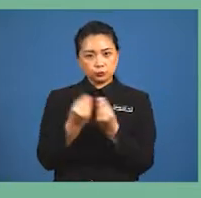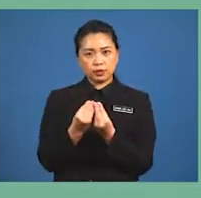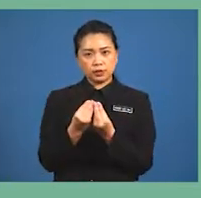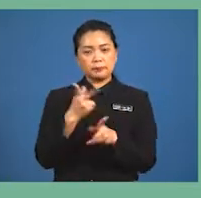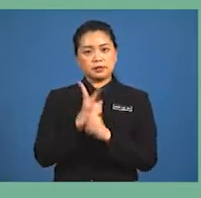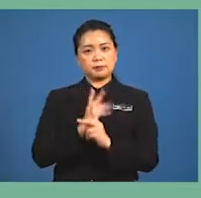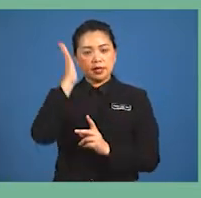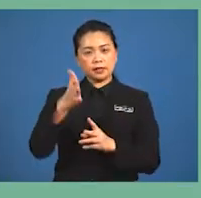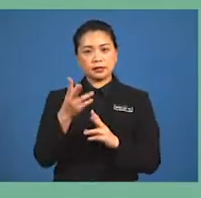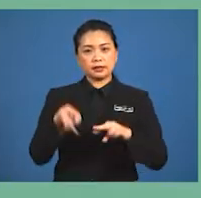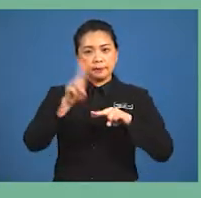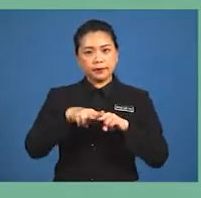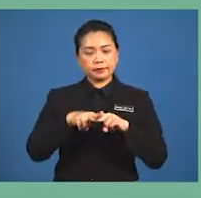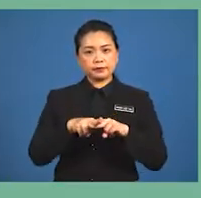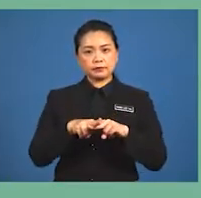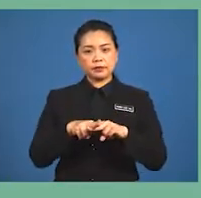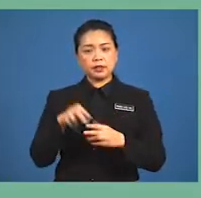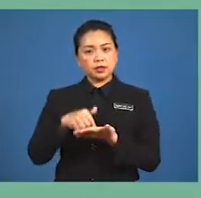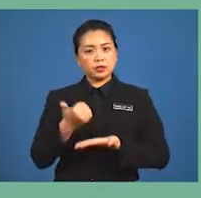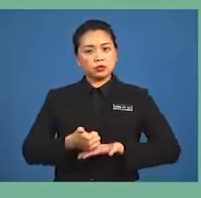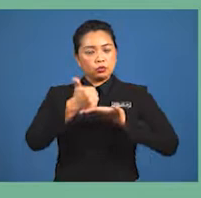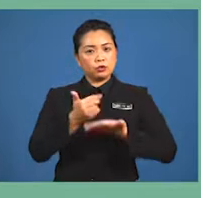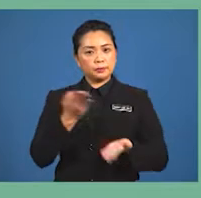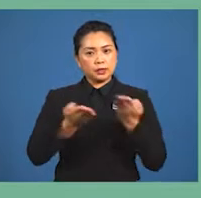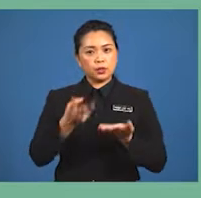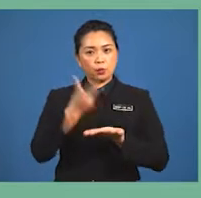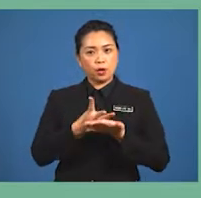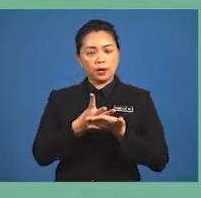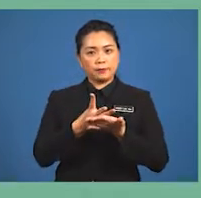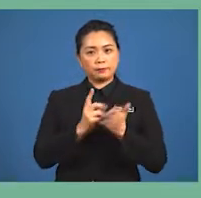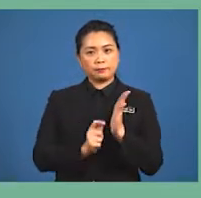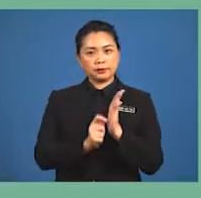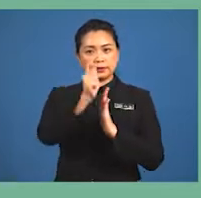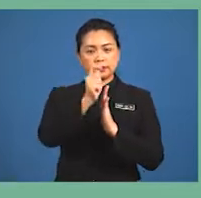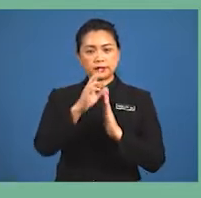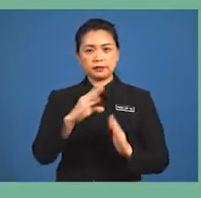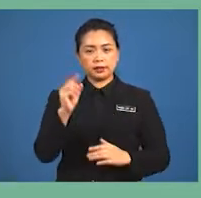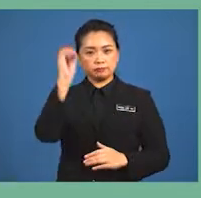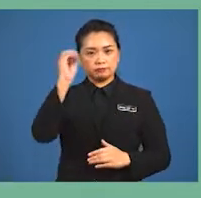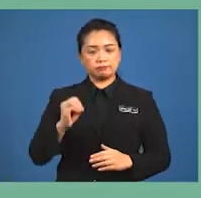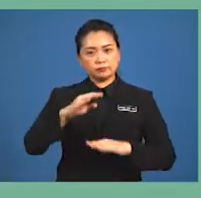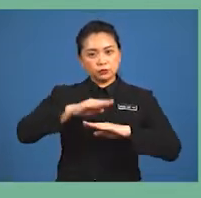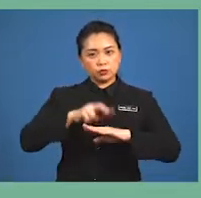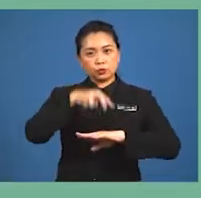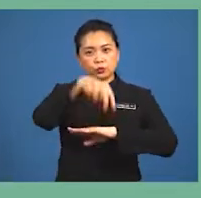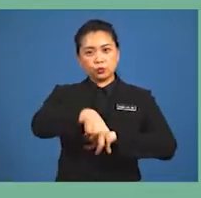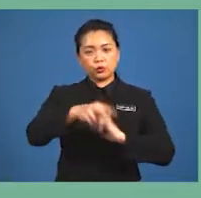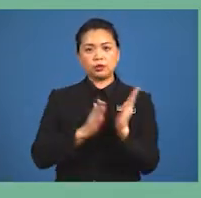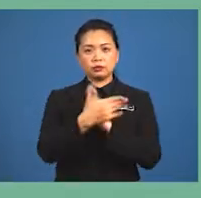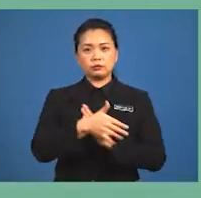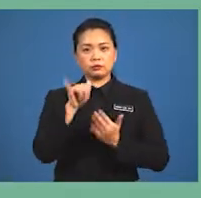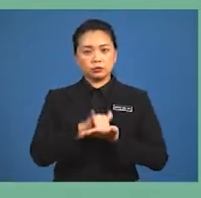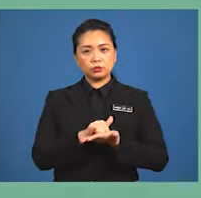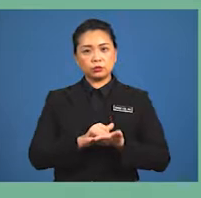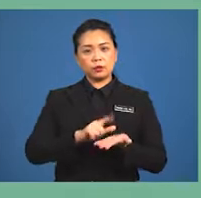pinjaman akan meningkat. Ini mendorong penawaran wang meningkat dan kadar bunga menurun. Oleh